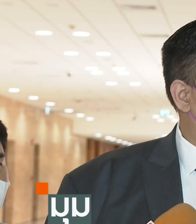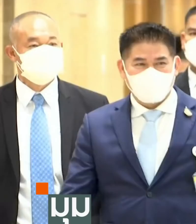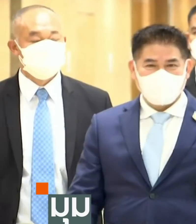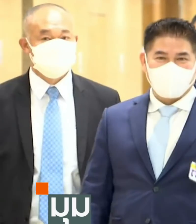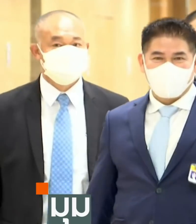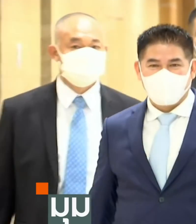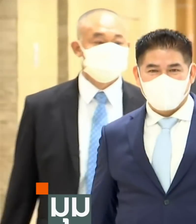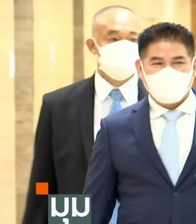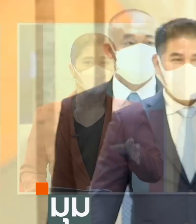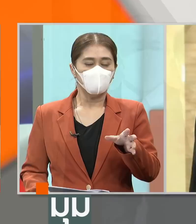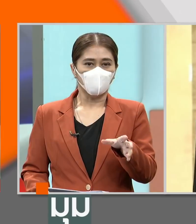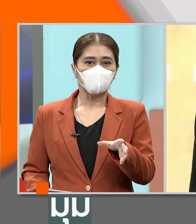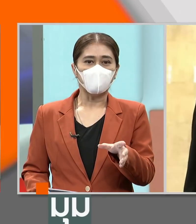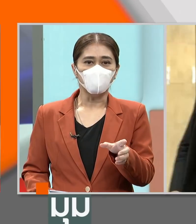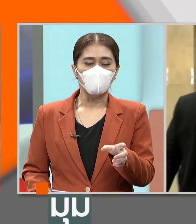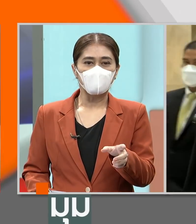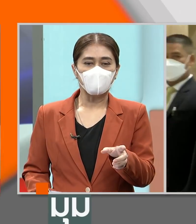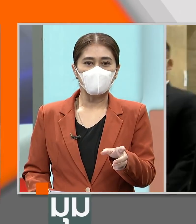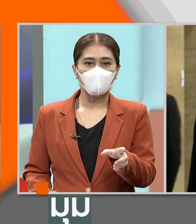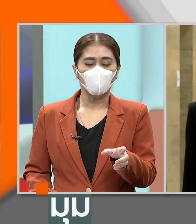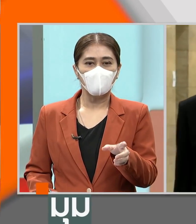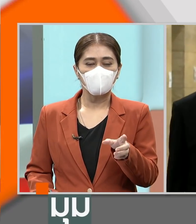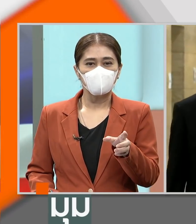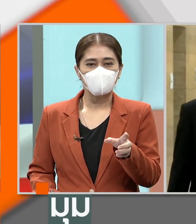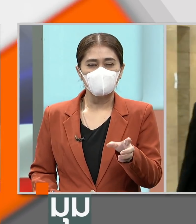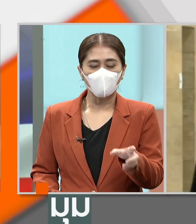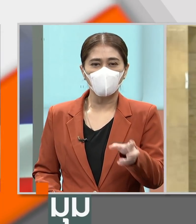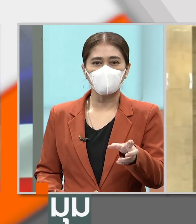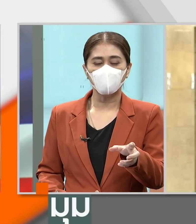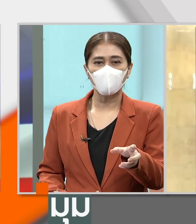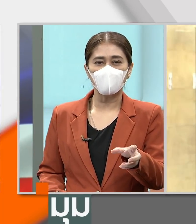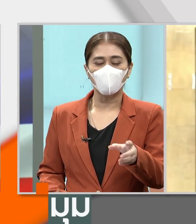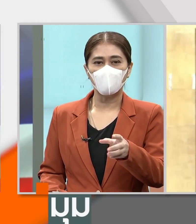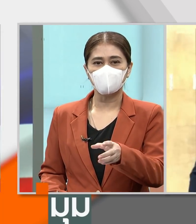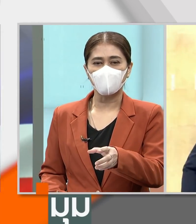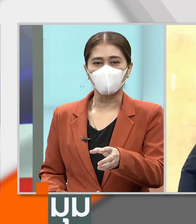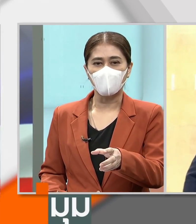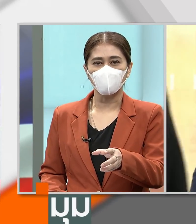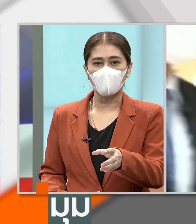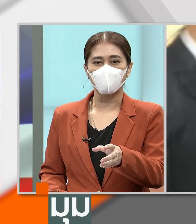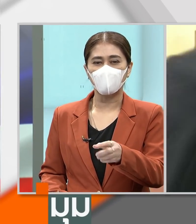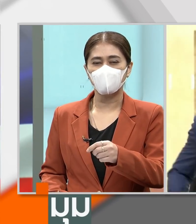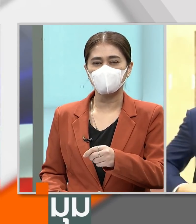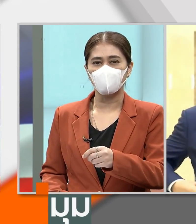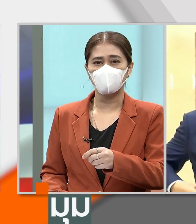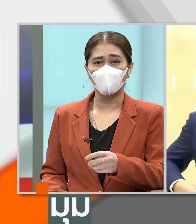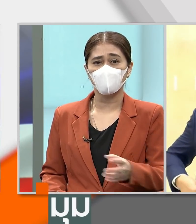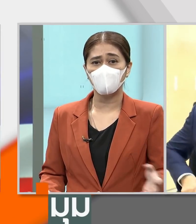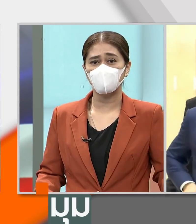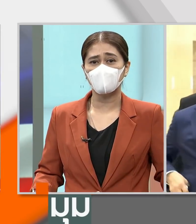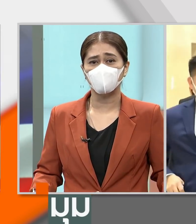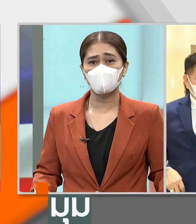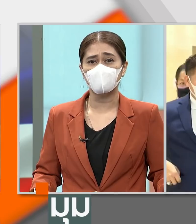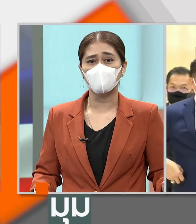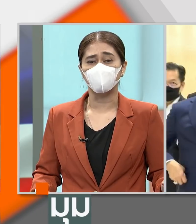เป็นหลัก ก็สงสัยอยู่เหมือนกันนะคะว่าออกจากพรรคเก่าไปสังกัดพรรคใหม่ภายใน30วัน